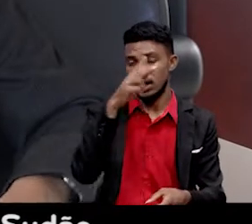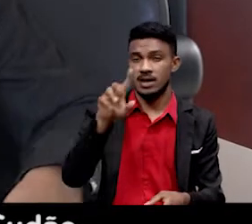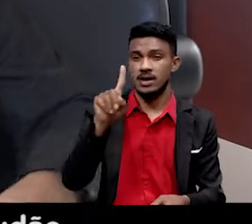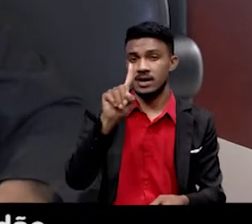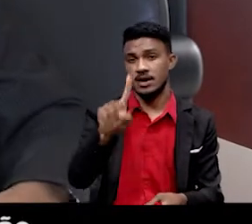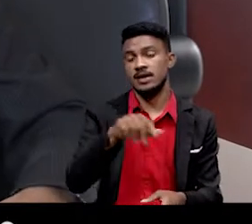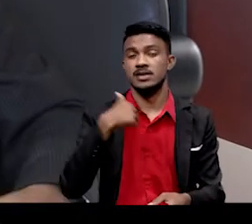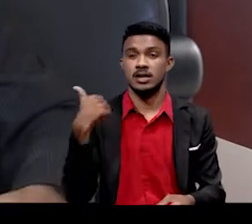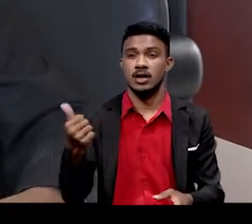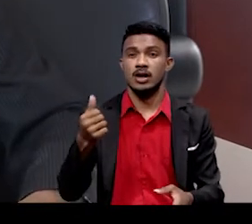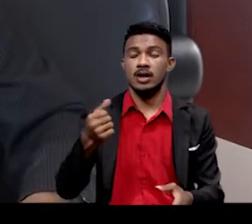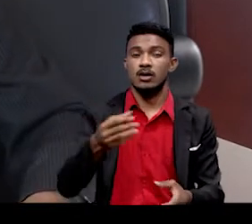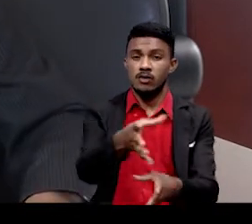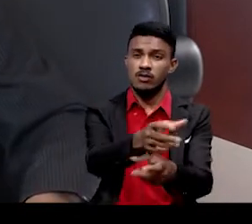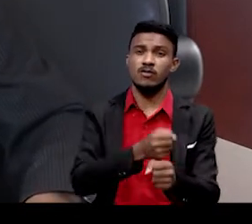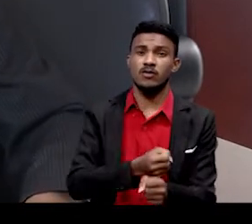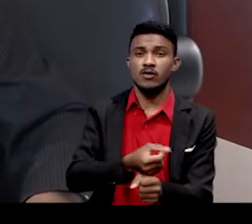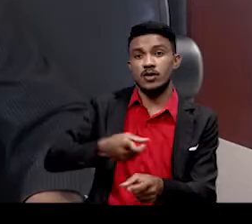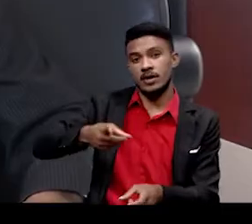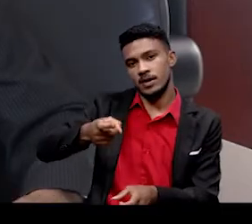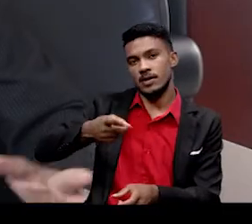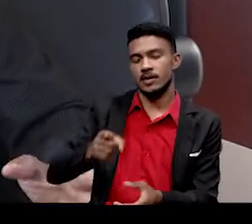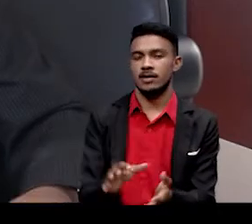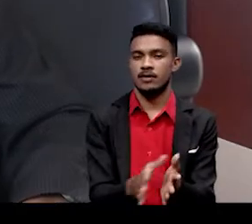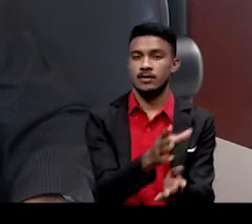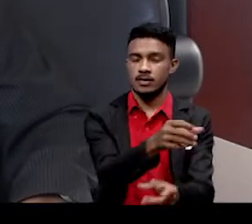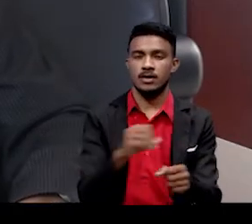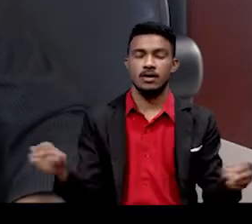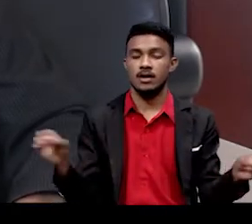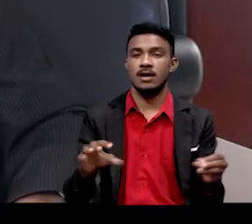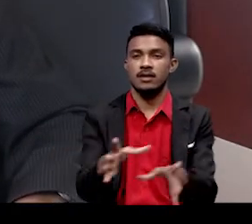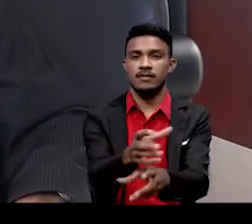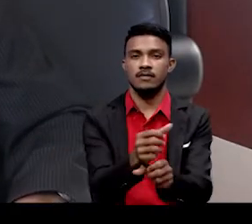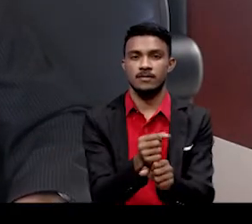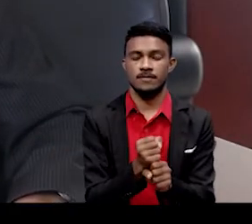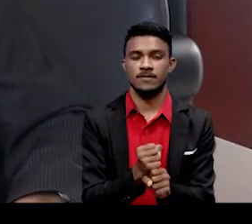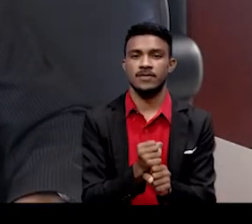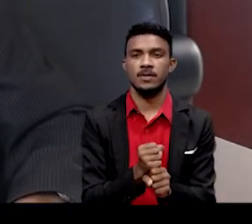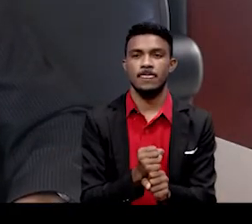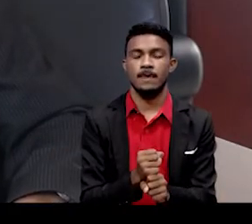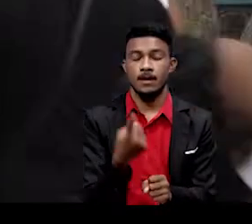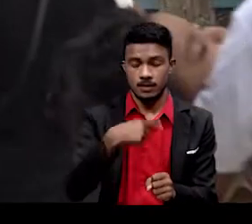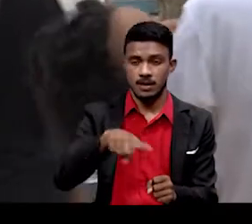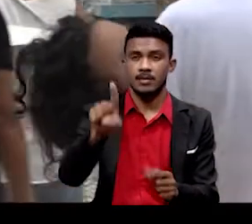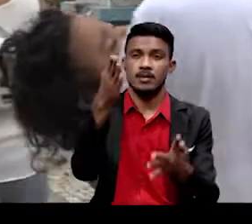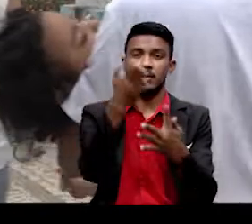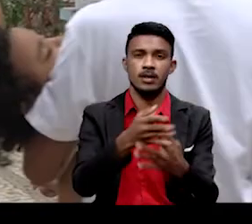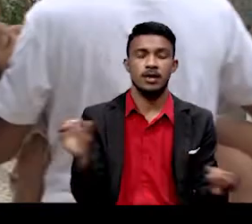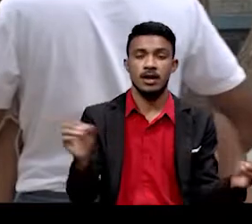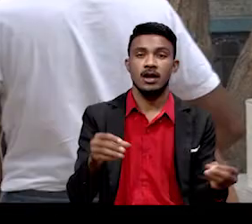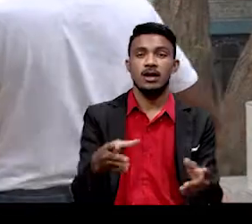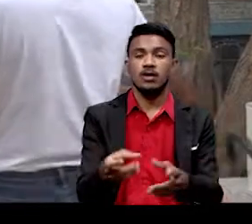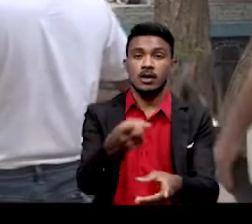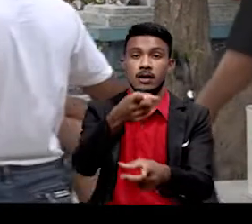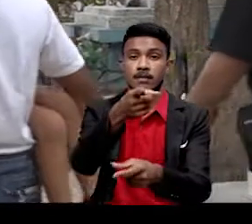ve estola magnega, buca atrapalho, buca nem ser sorte la lori ve. Ni tambamos que la lori pistola. Né, ve